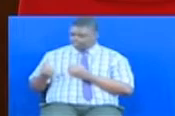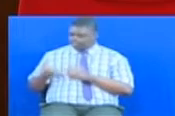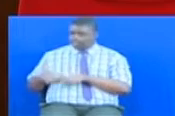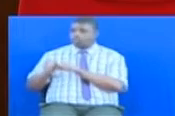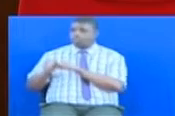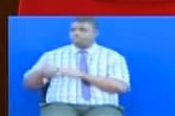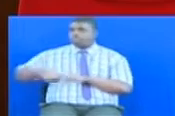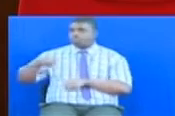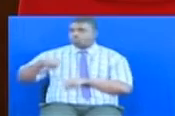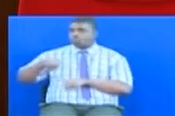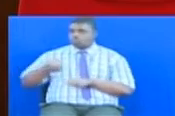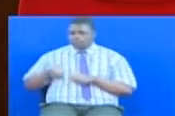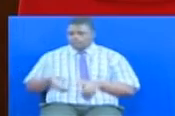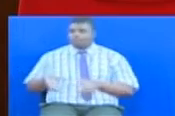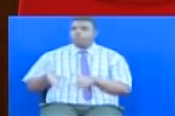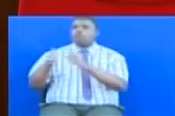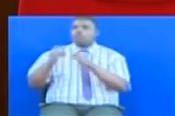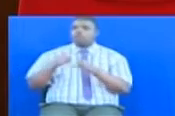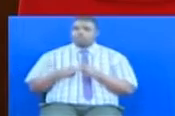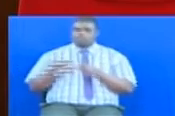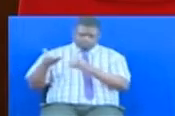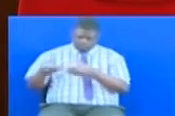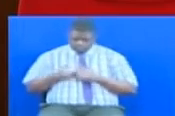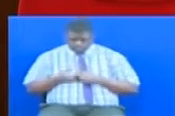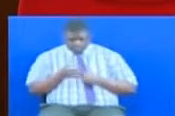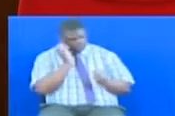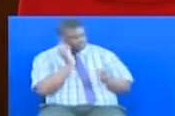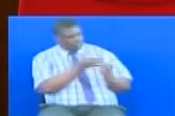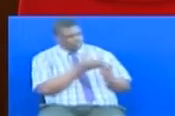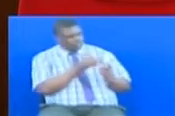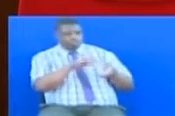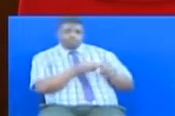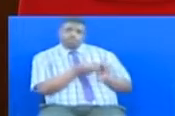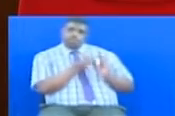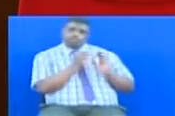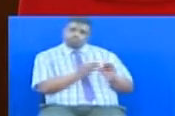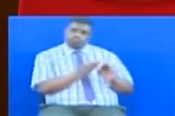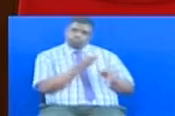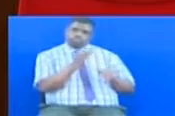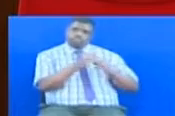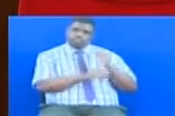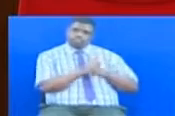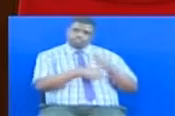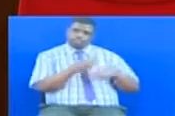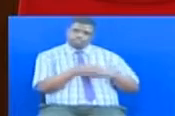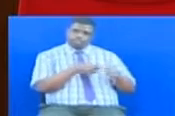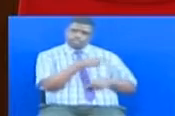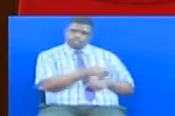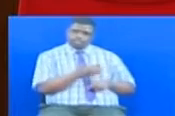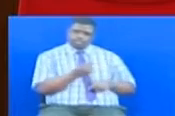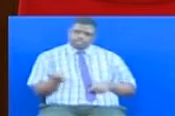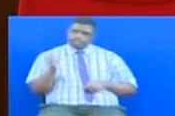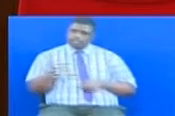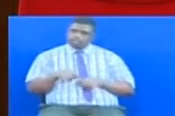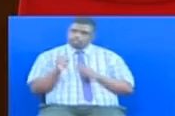kwamba tumeupokea na kuona kwamba yanalenga kwenda kuleta ufanisi kwenye miradi yetu ili ilete inawe na ubora zaidi. Lakini iko ripoti